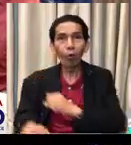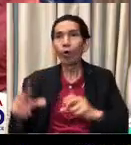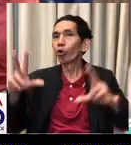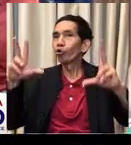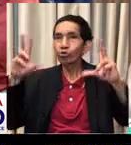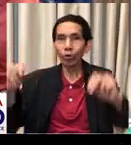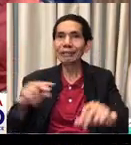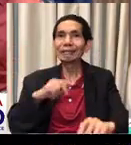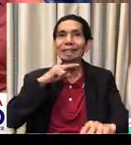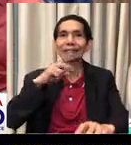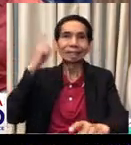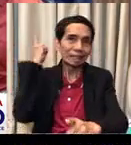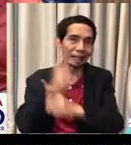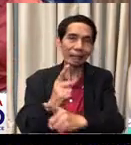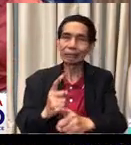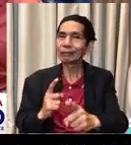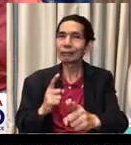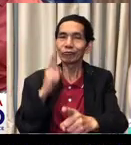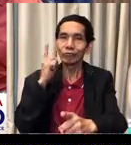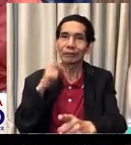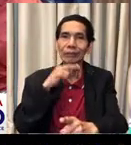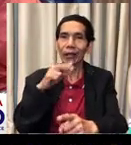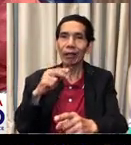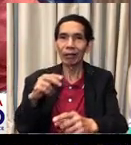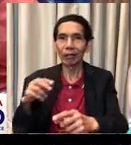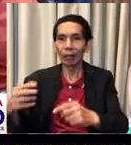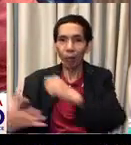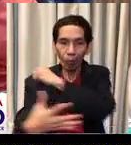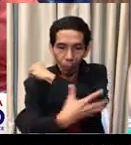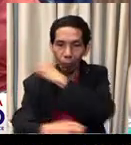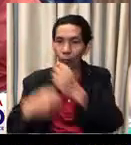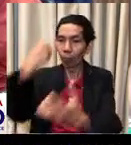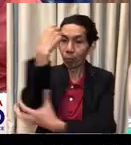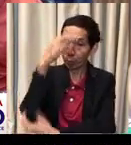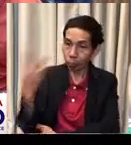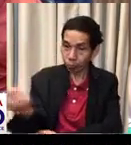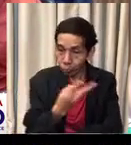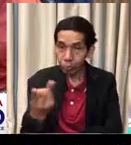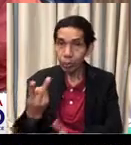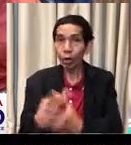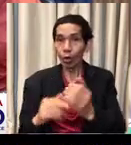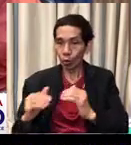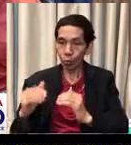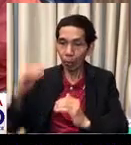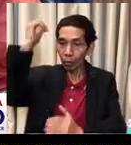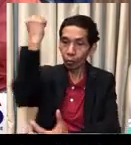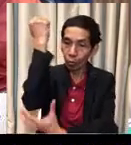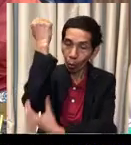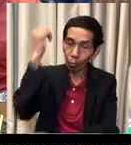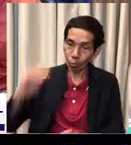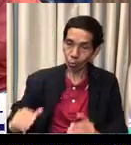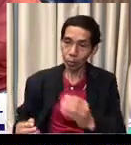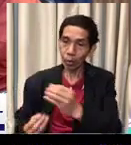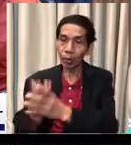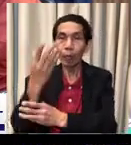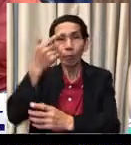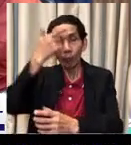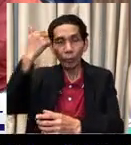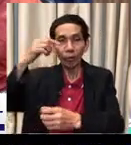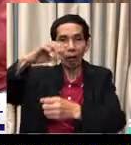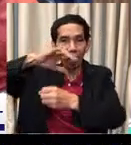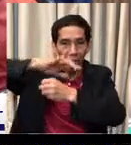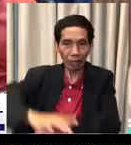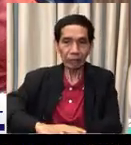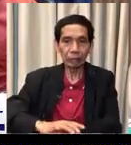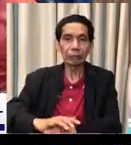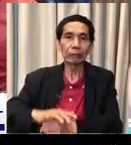yun. Diba? Mahirap nang aapi ng kapwa mahirap. Mahirap lumalago, ha? Dahil inaapakan,